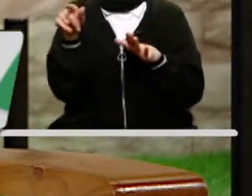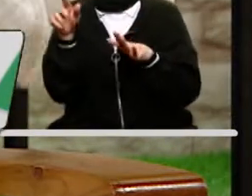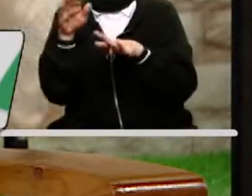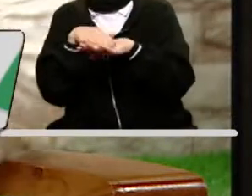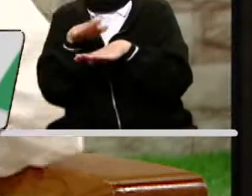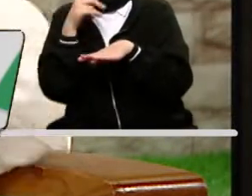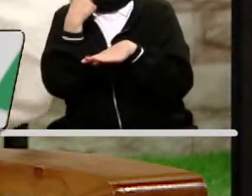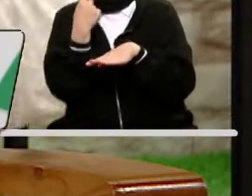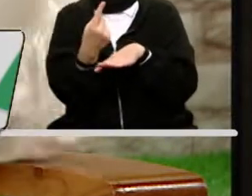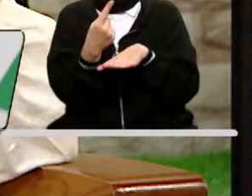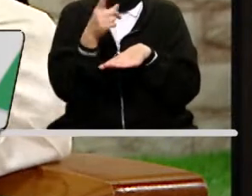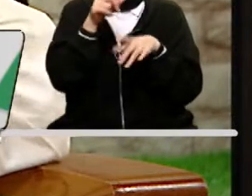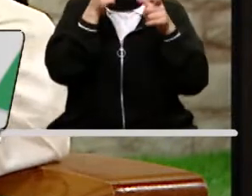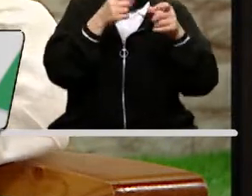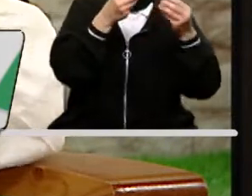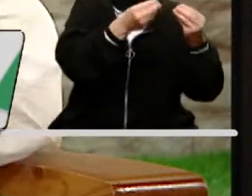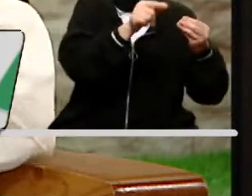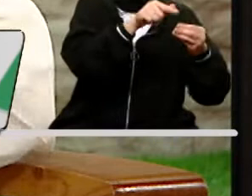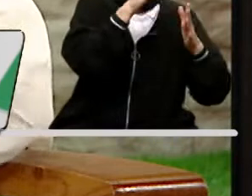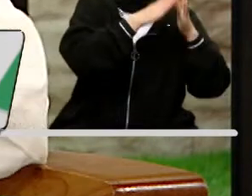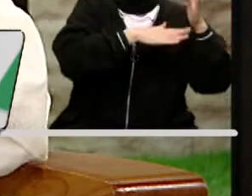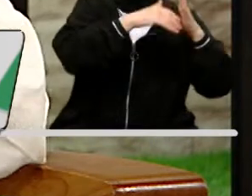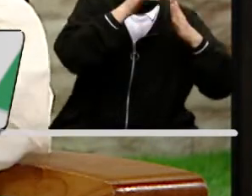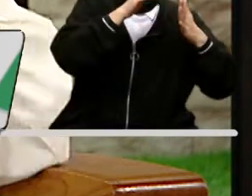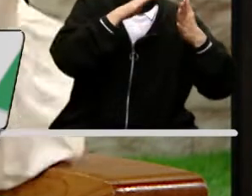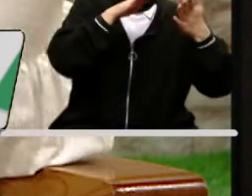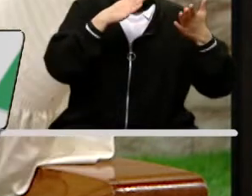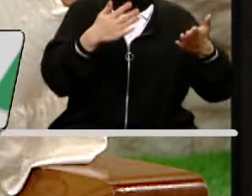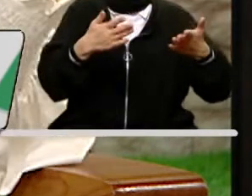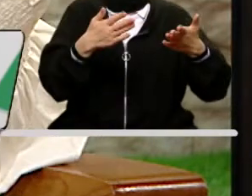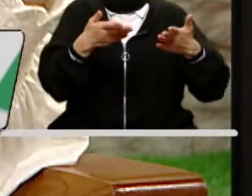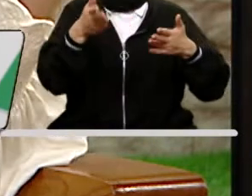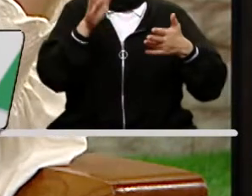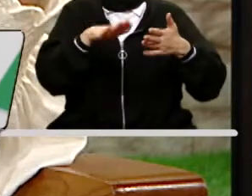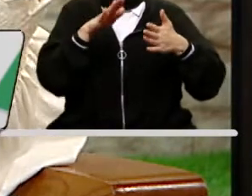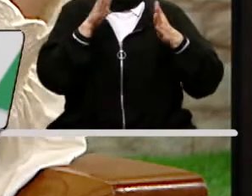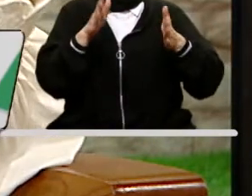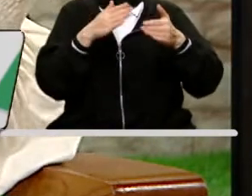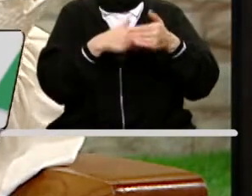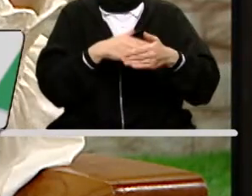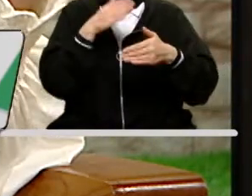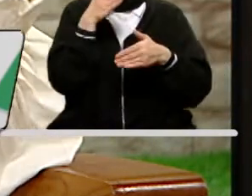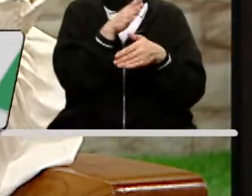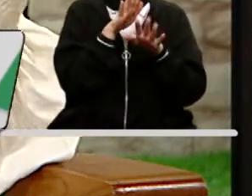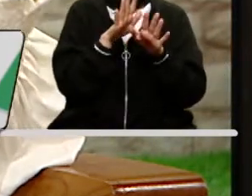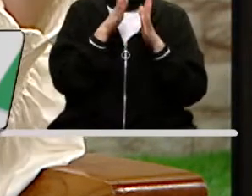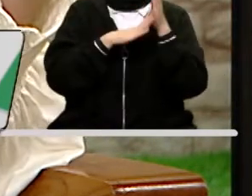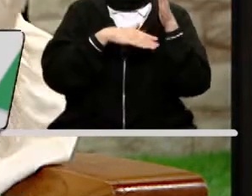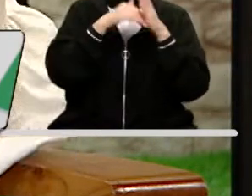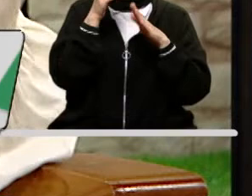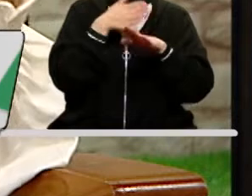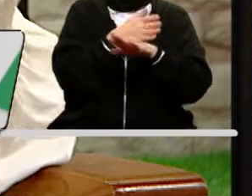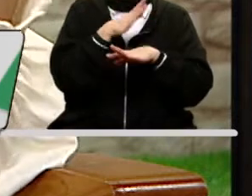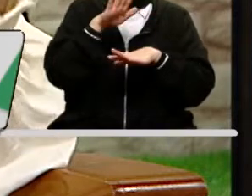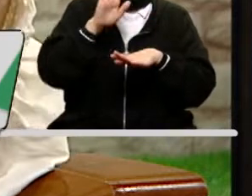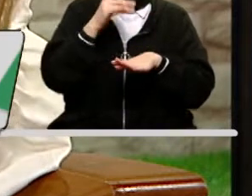da bir duvar panosu yapabiliriz büyük bir şekilde. Burayı istediğin gibi çiz ama evin diğer odalarını boyaman doğru değil